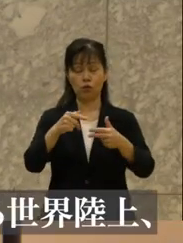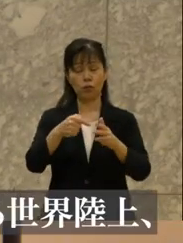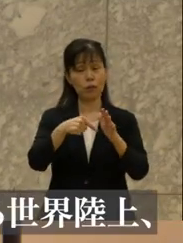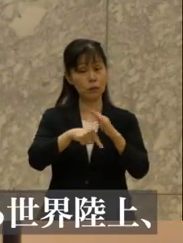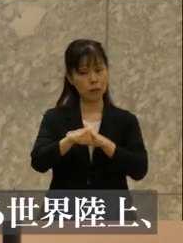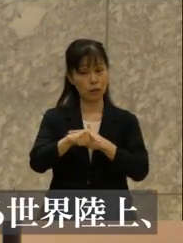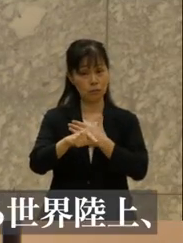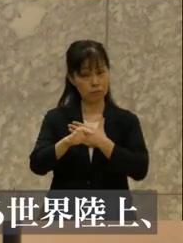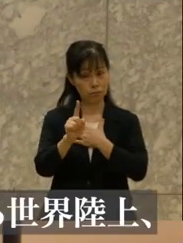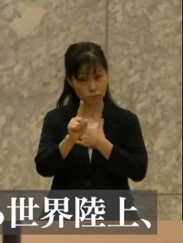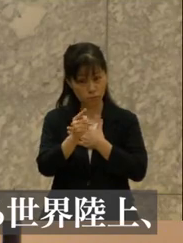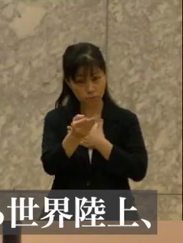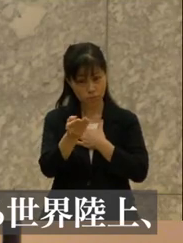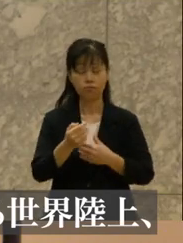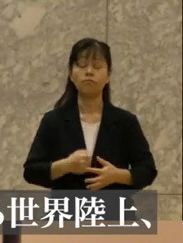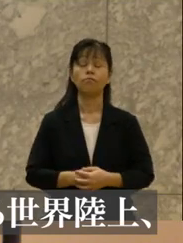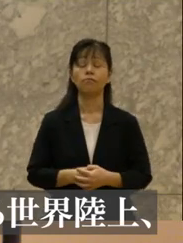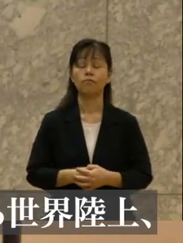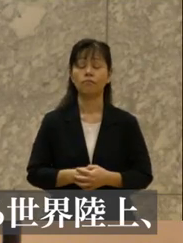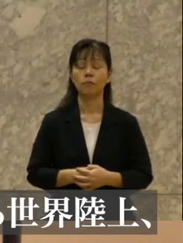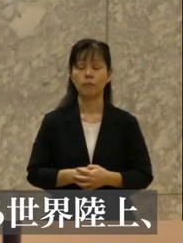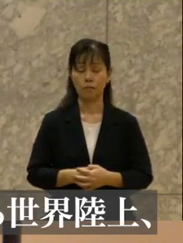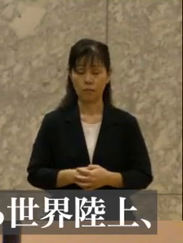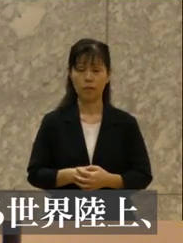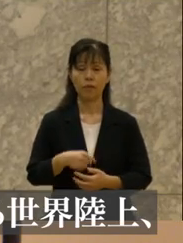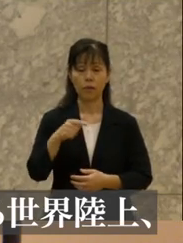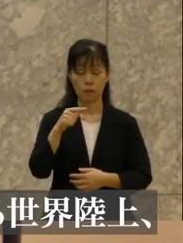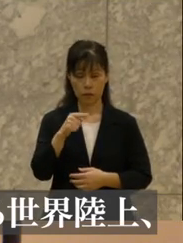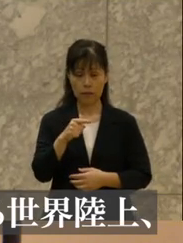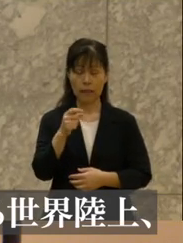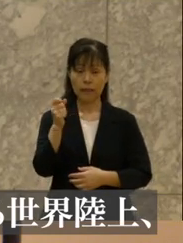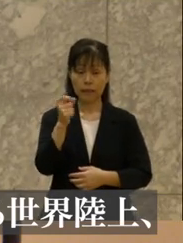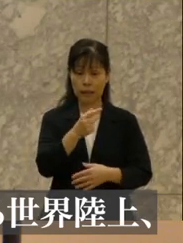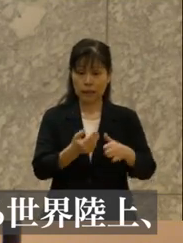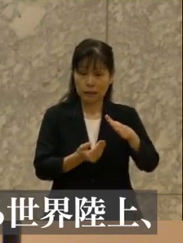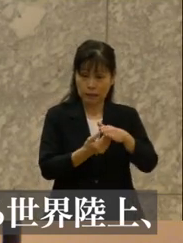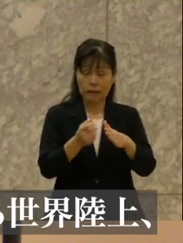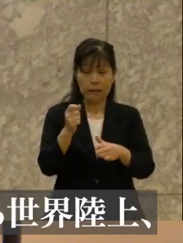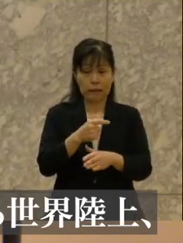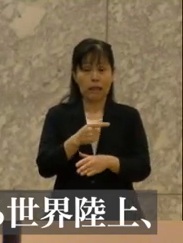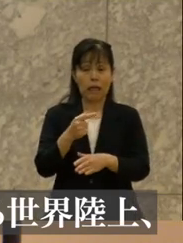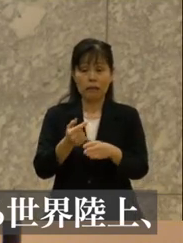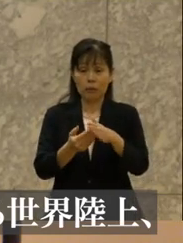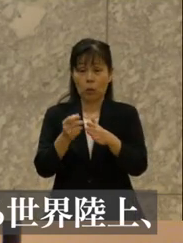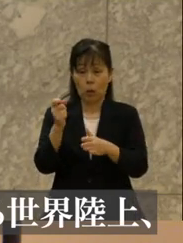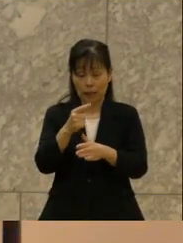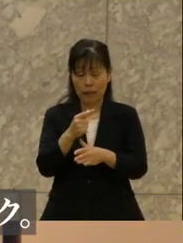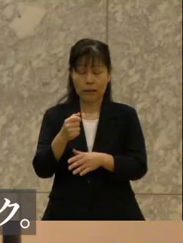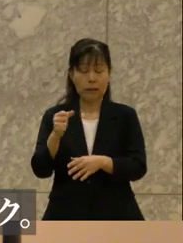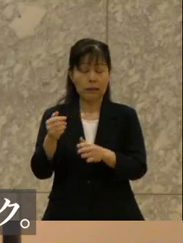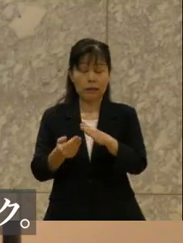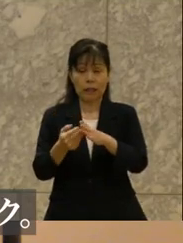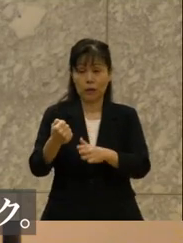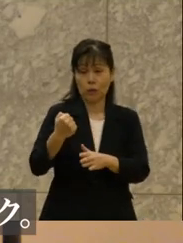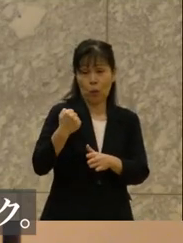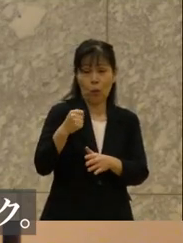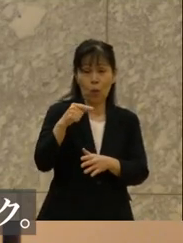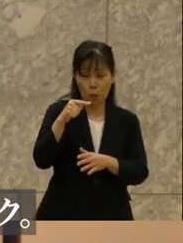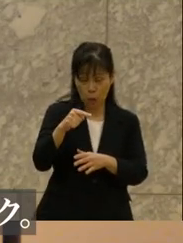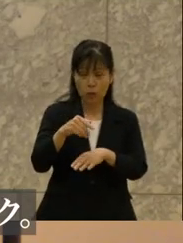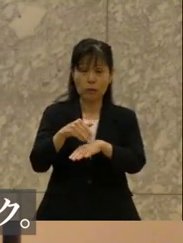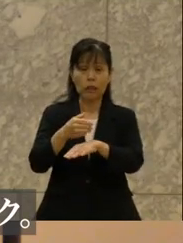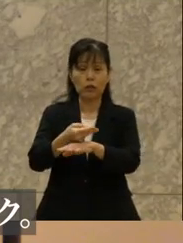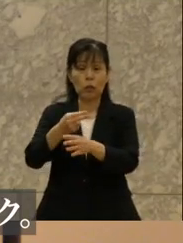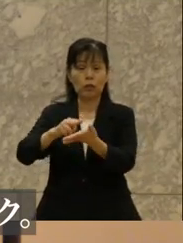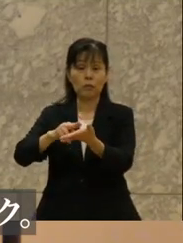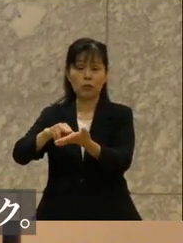はですねこれ2025年に陸上競技の最速最高最強を決める戦いである世界陸上そして世界中